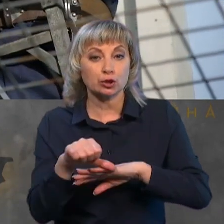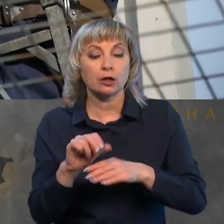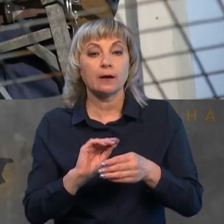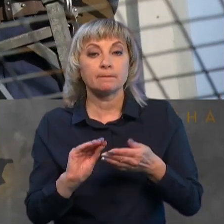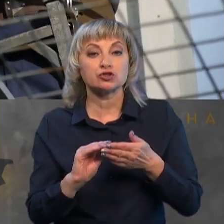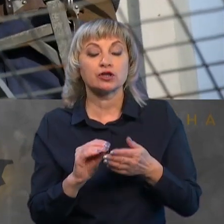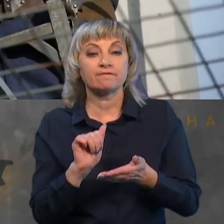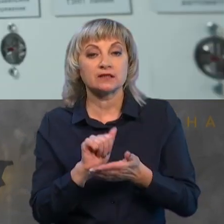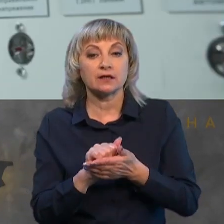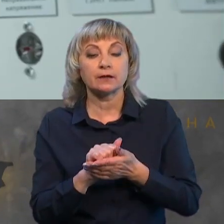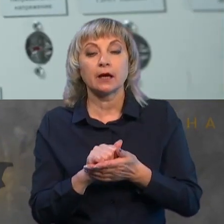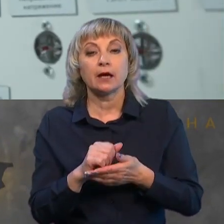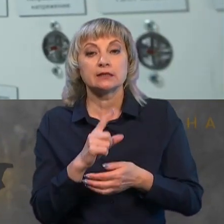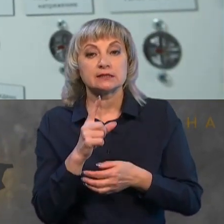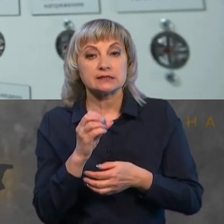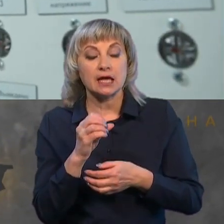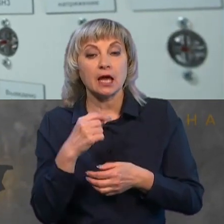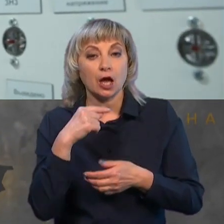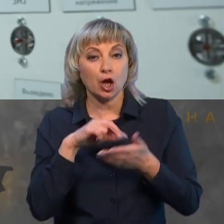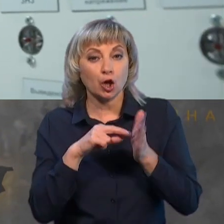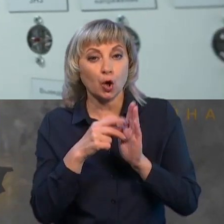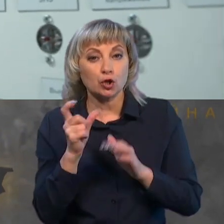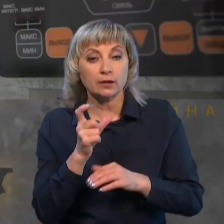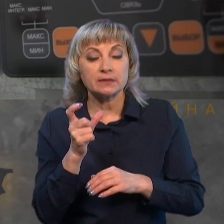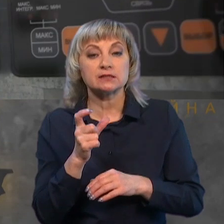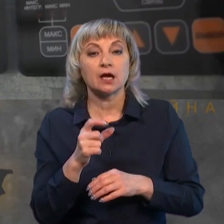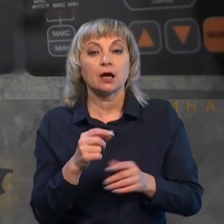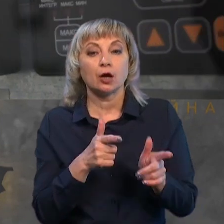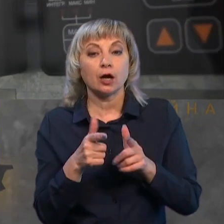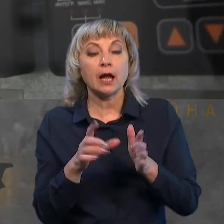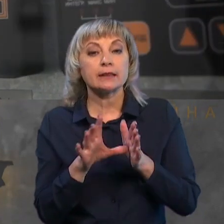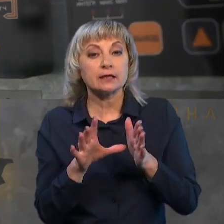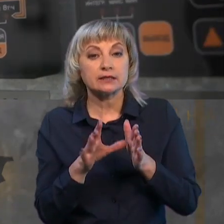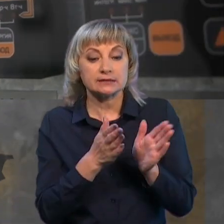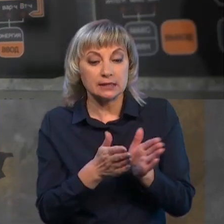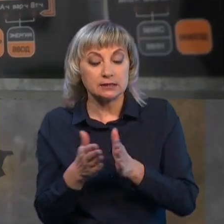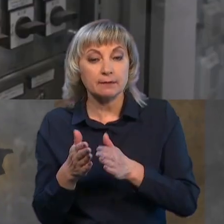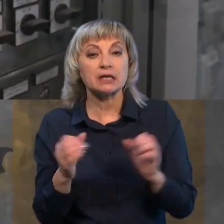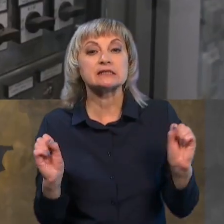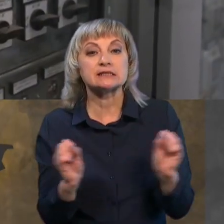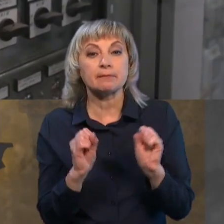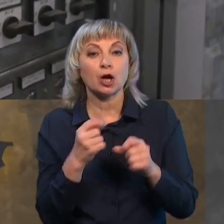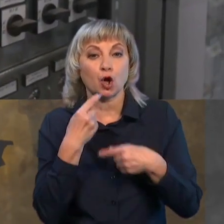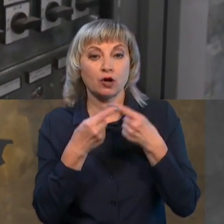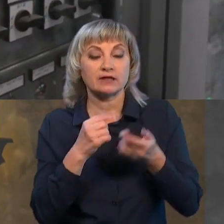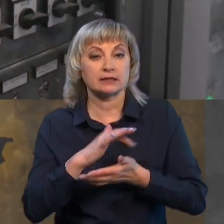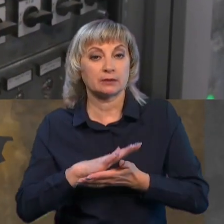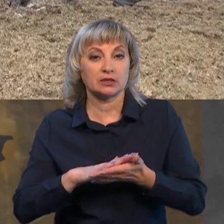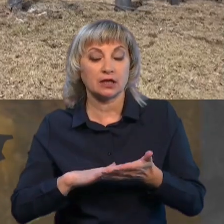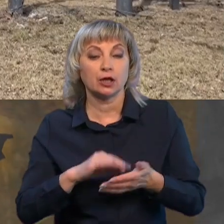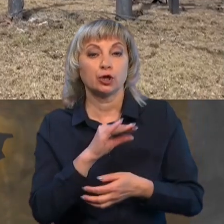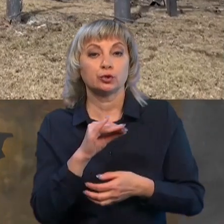видання The Economist. Про підготовку енергетики та енергосистеми до зими говоритимемо далі.